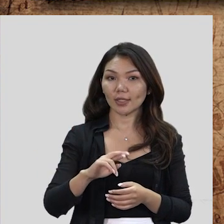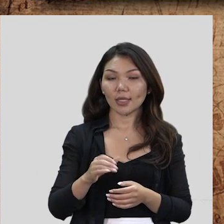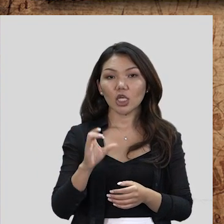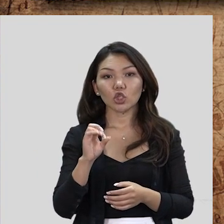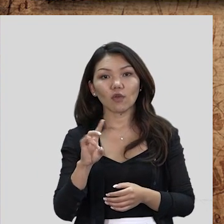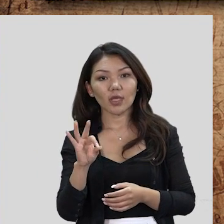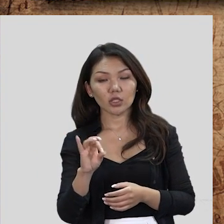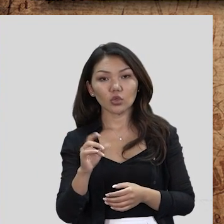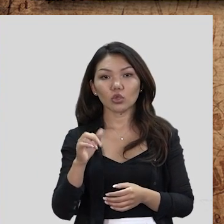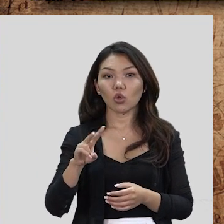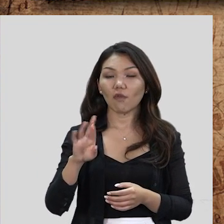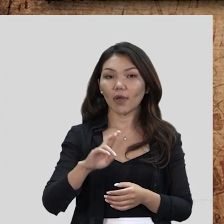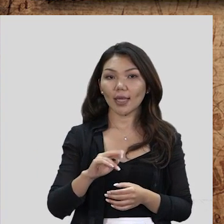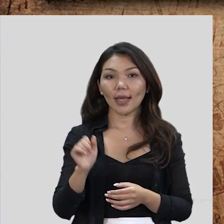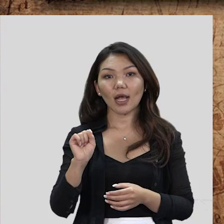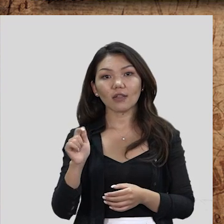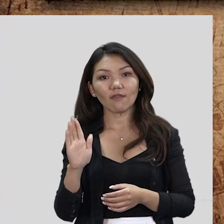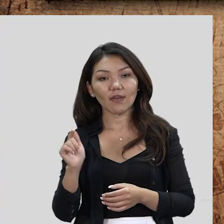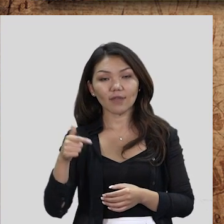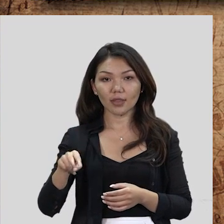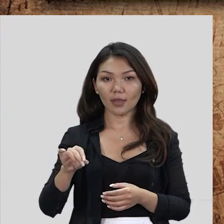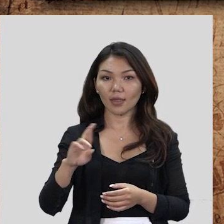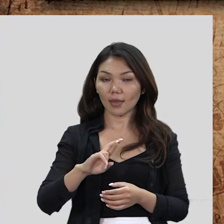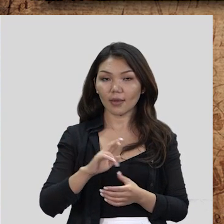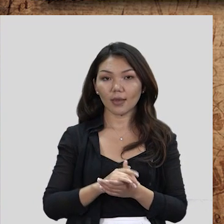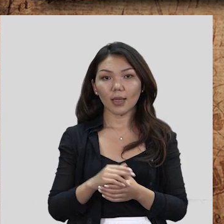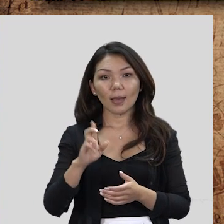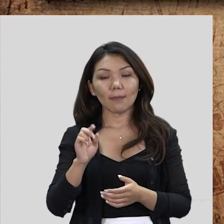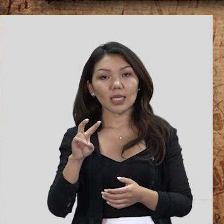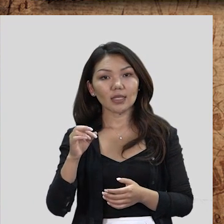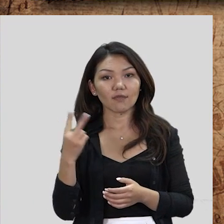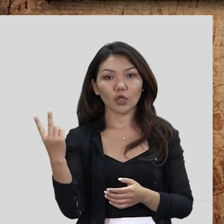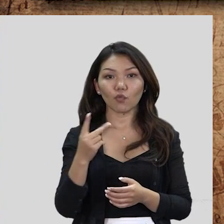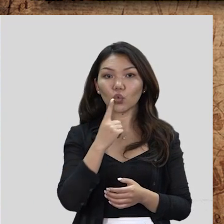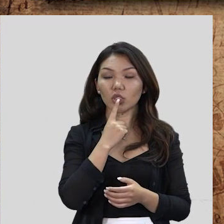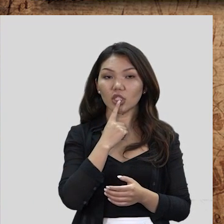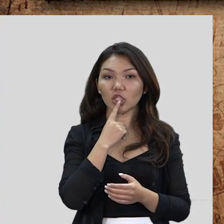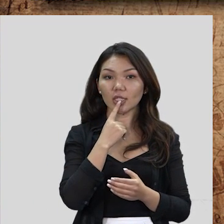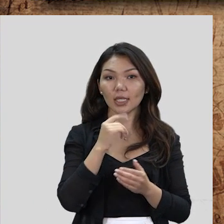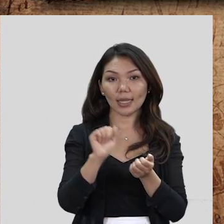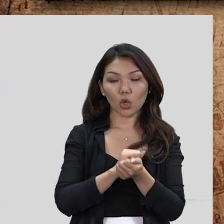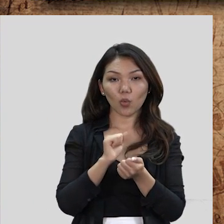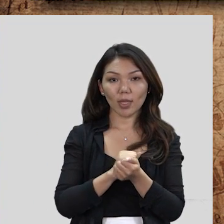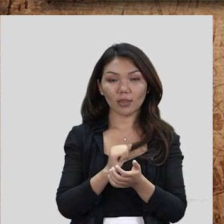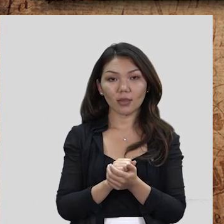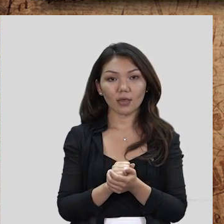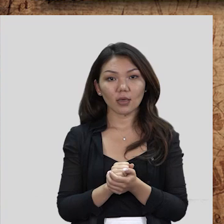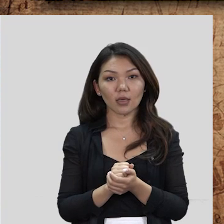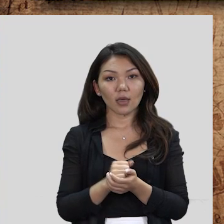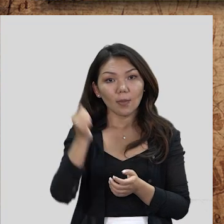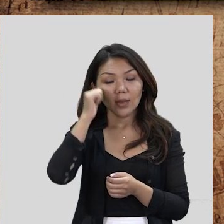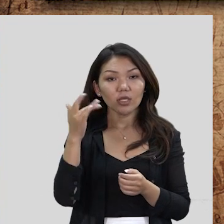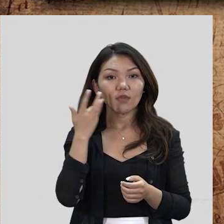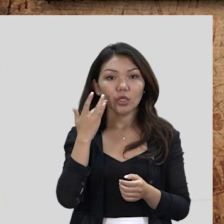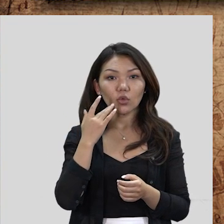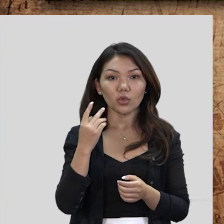биллинга двуязычный документ памятник письменности в котором одинаковое почти содержимое отображается